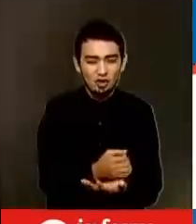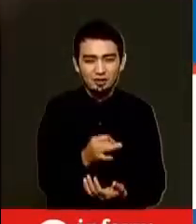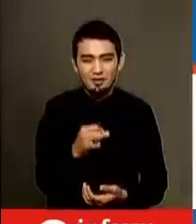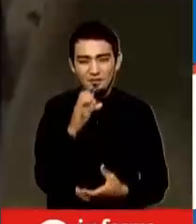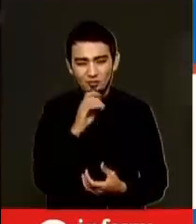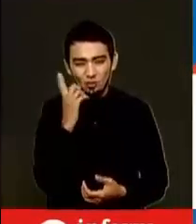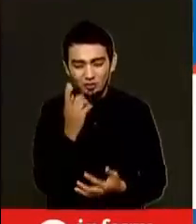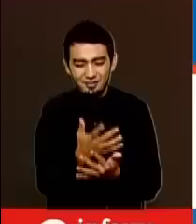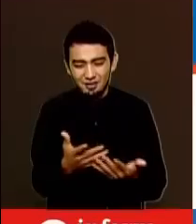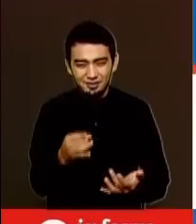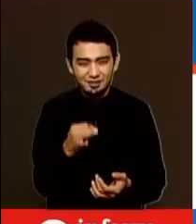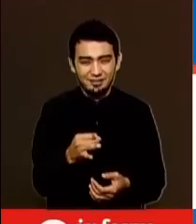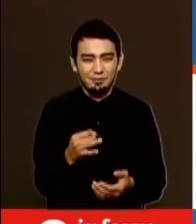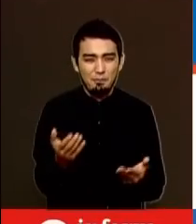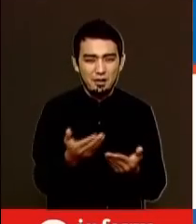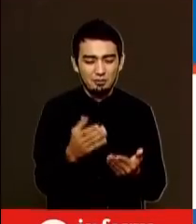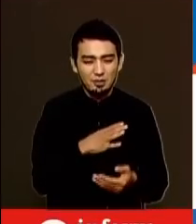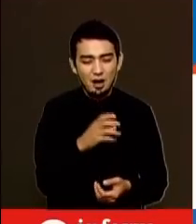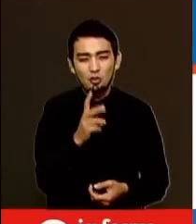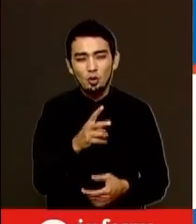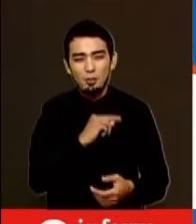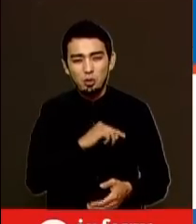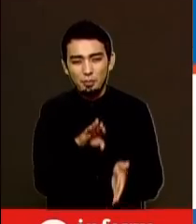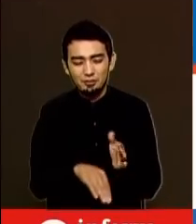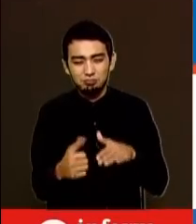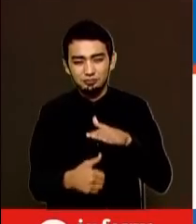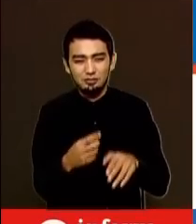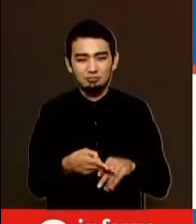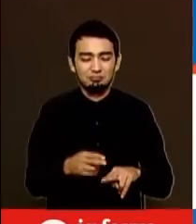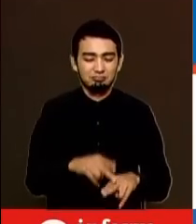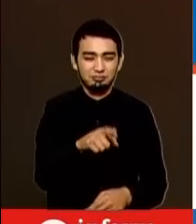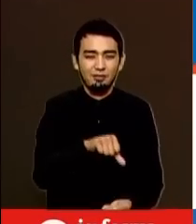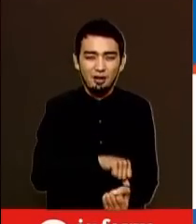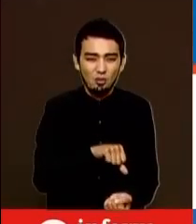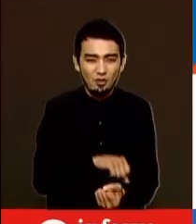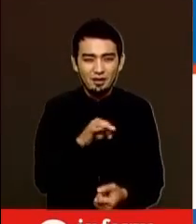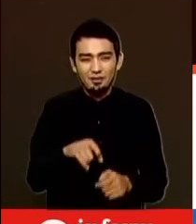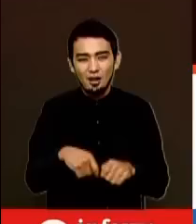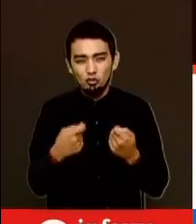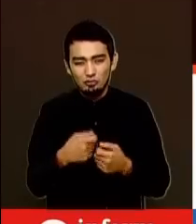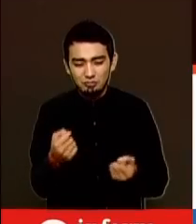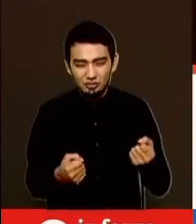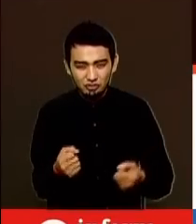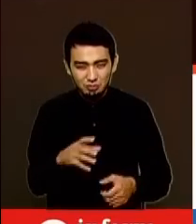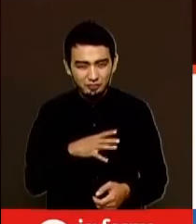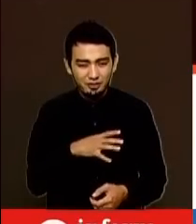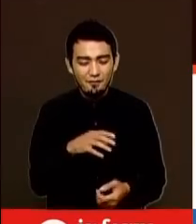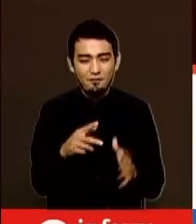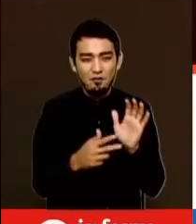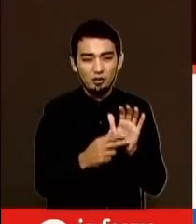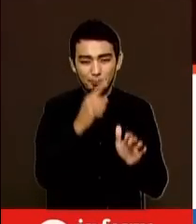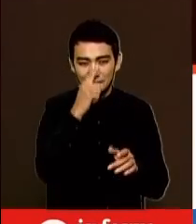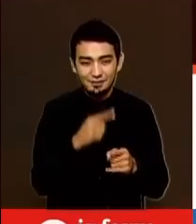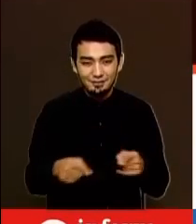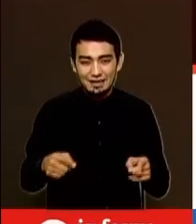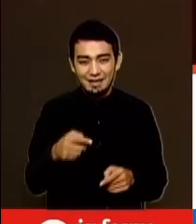совершают мелкие хищения. Кроме этого, безработные употребляют наркотики и нарушают правила дорожного движения. Всего за 8 месяцев этого